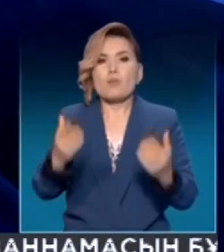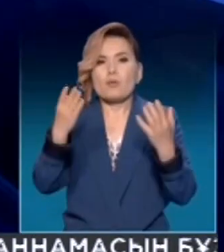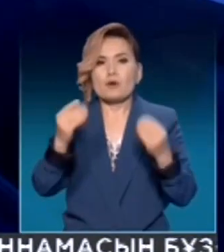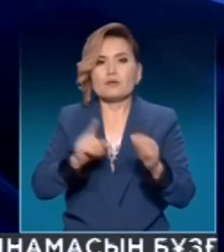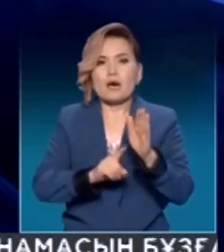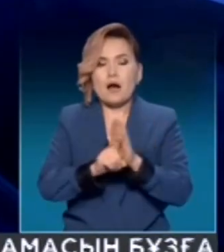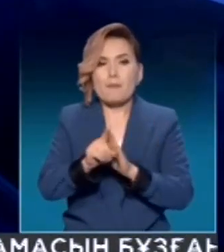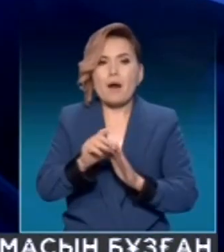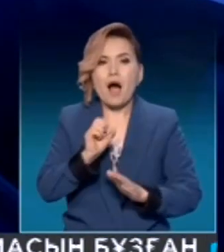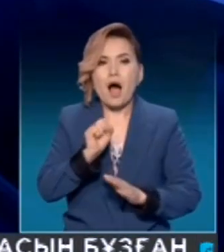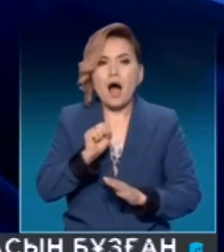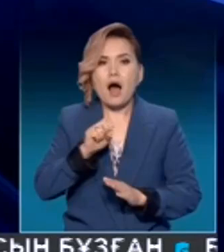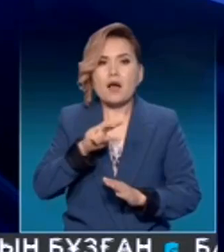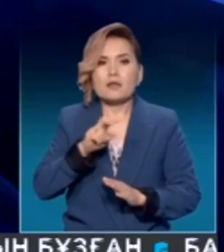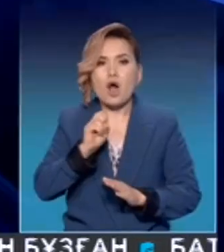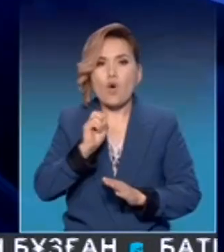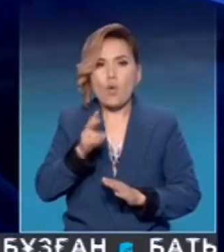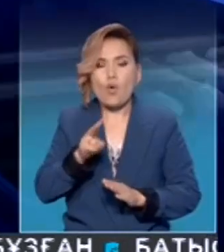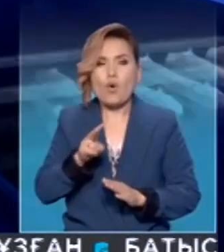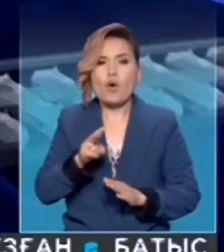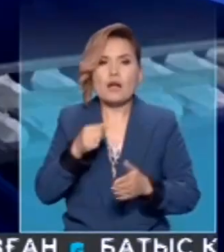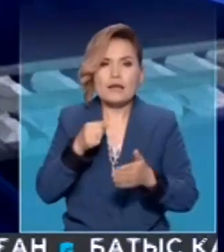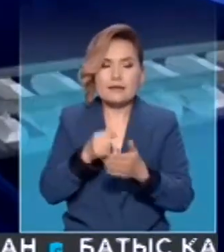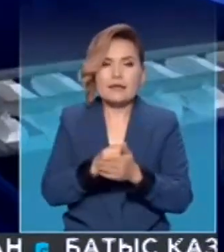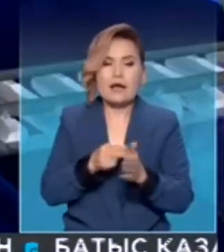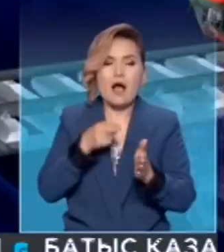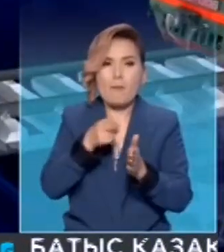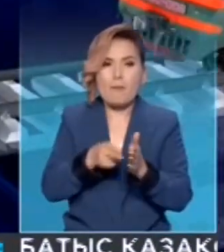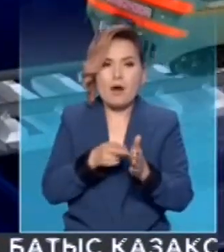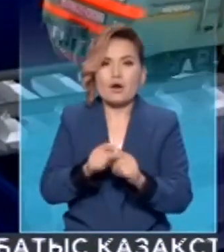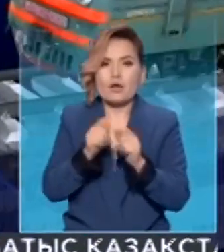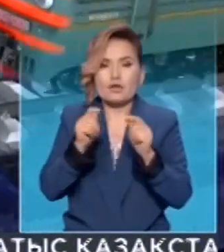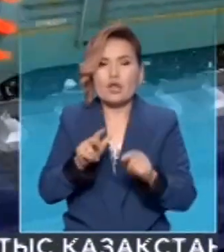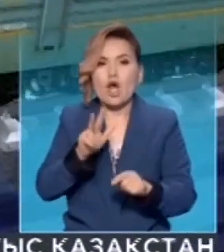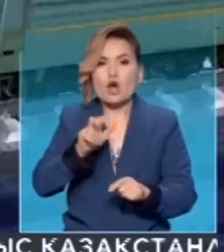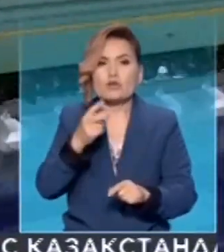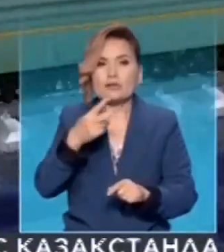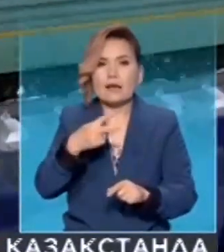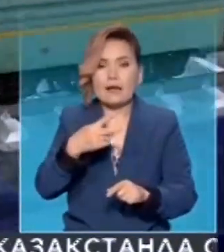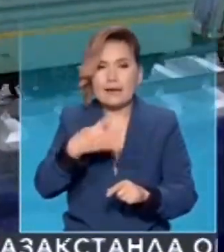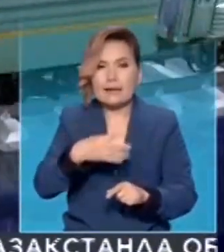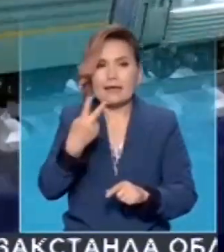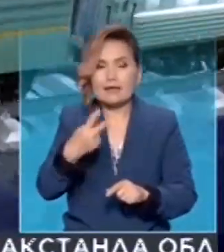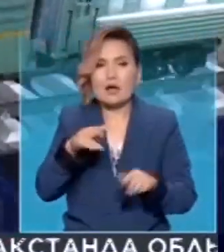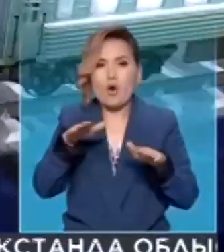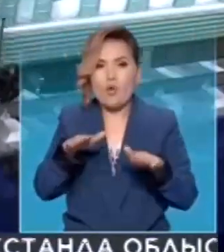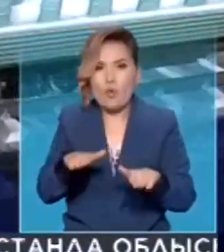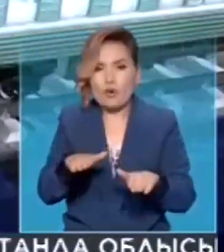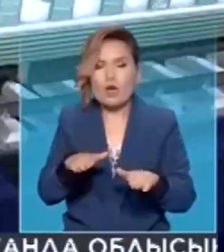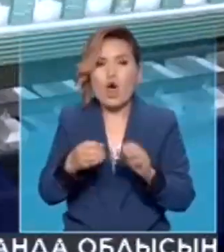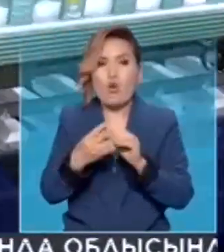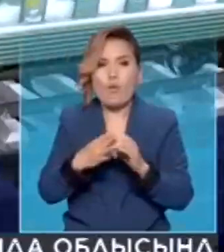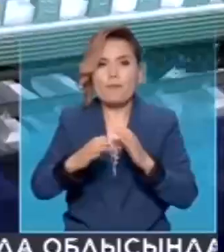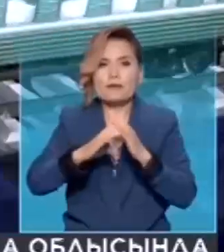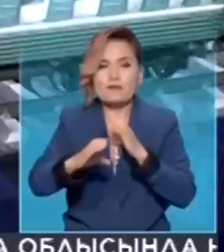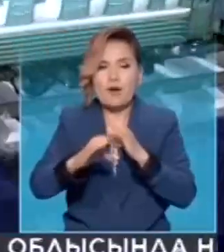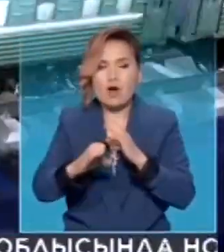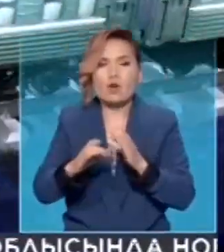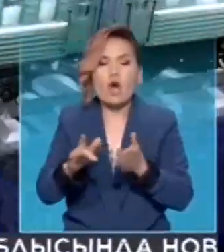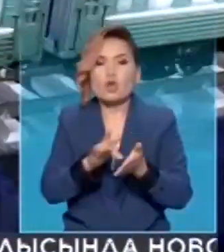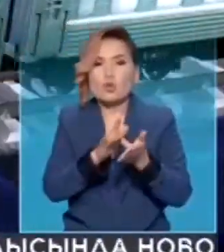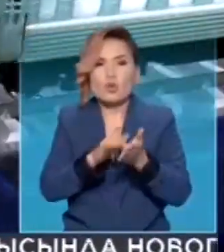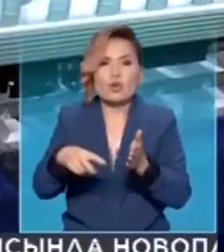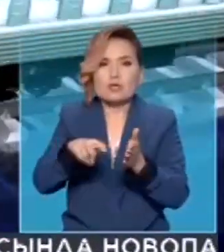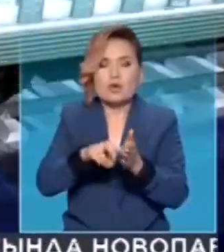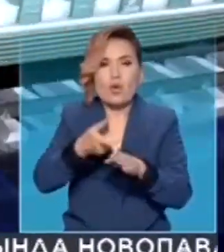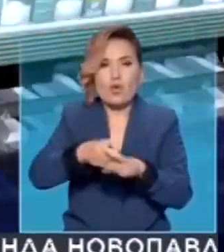Бүгіннен бастап Алакөлге дейін қатынайтын пойыз жолға шықты. 342 орынға лайықталған 15 вагон туристер үшін өте қолайлы,